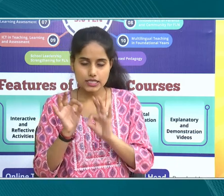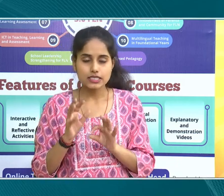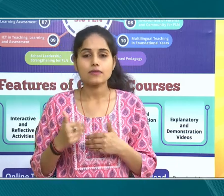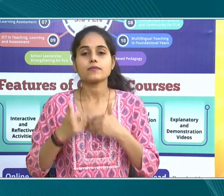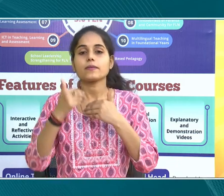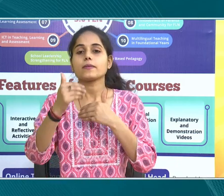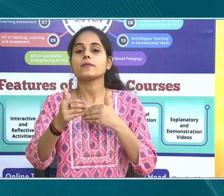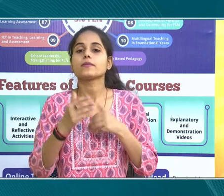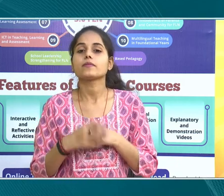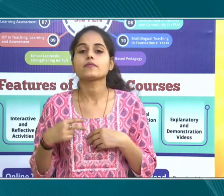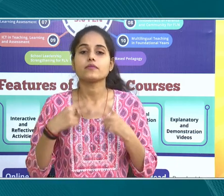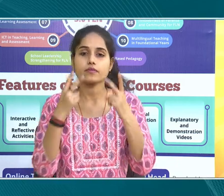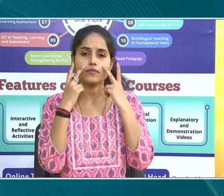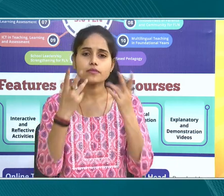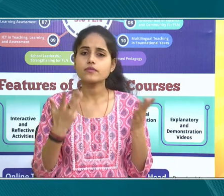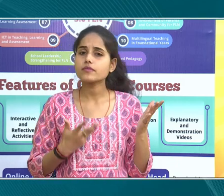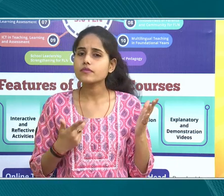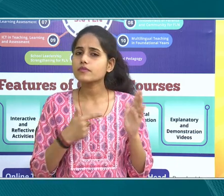हुई